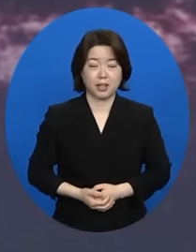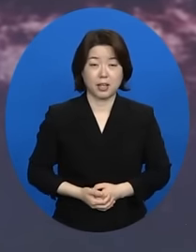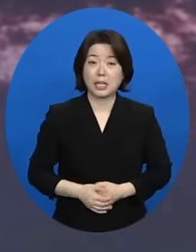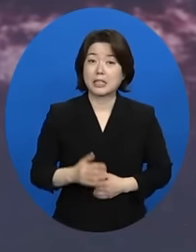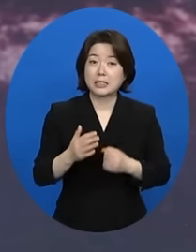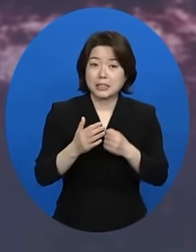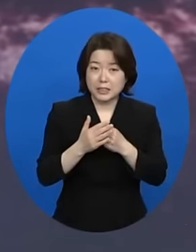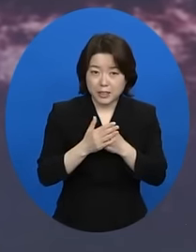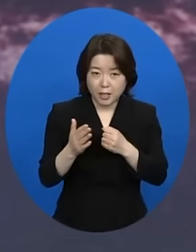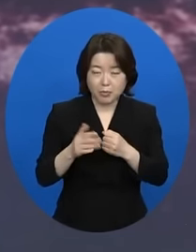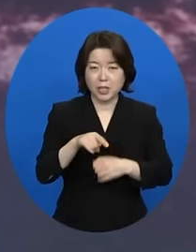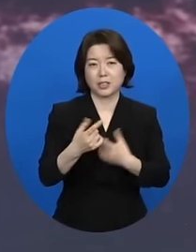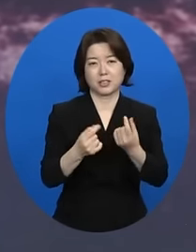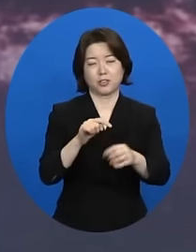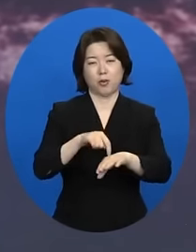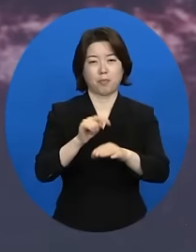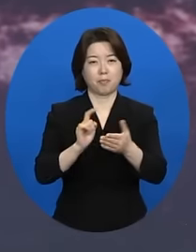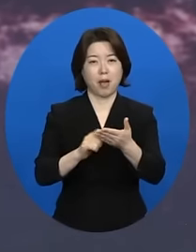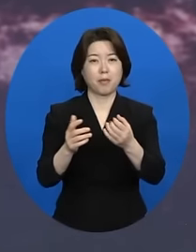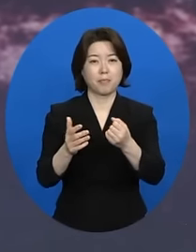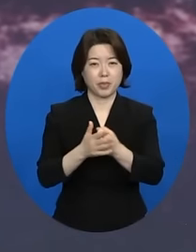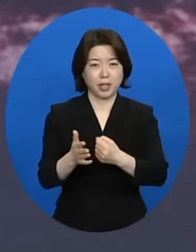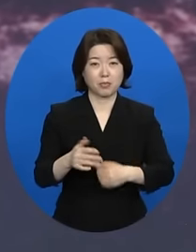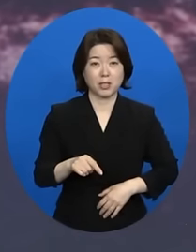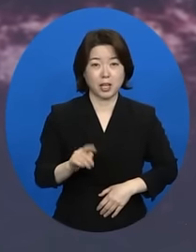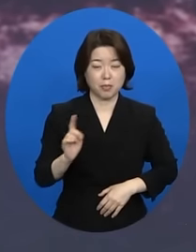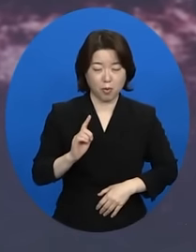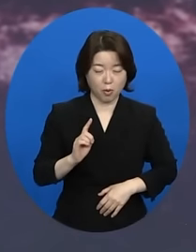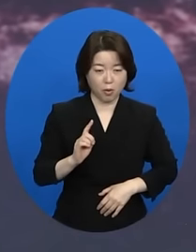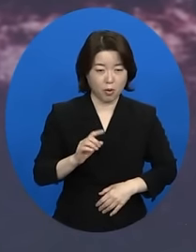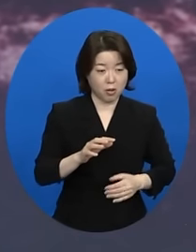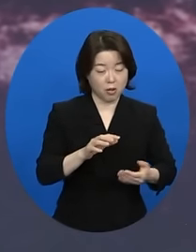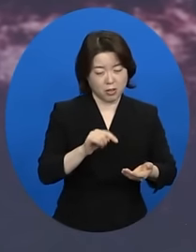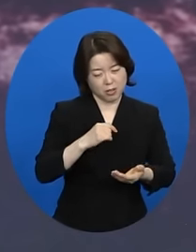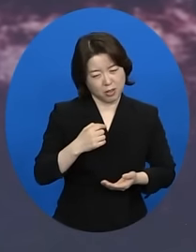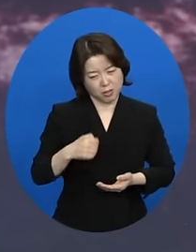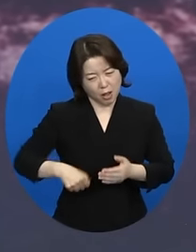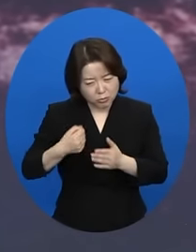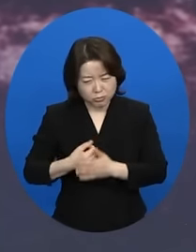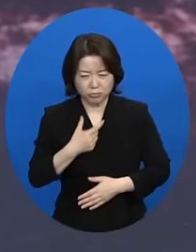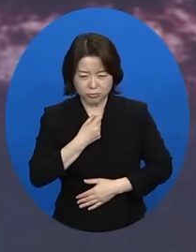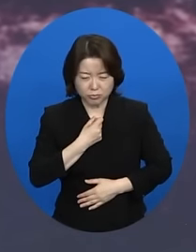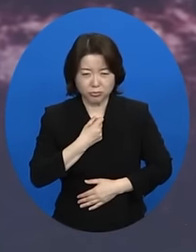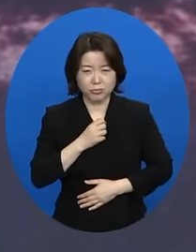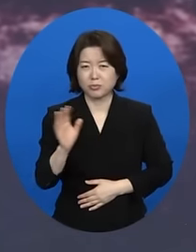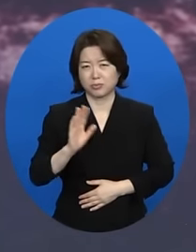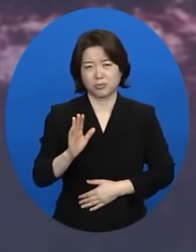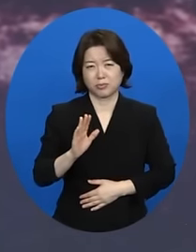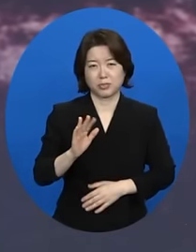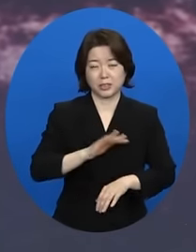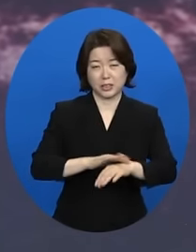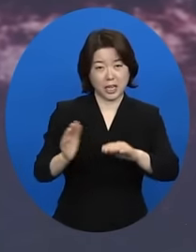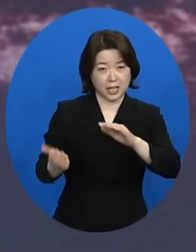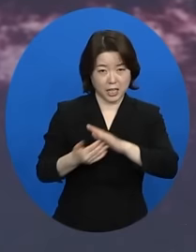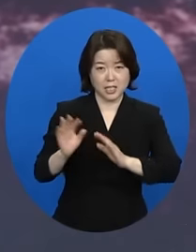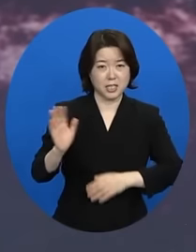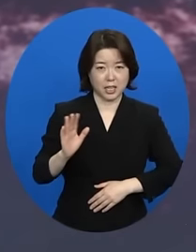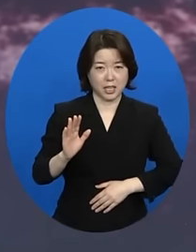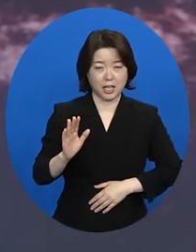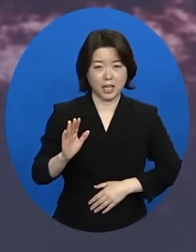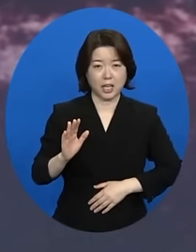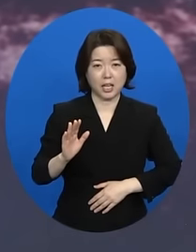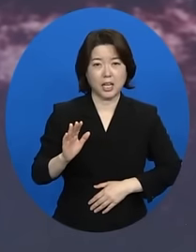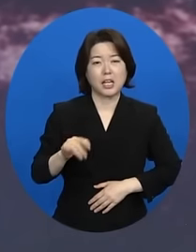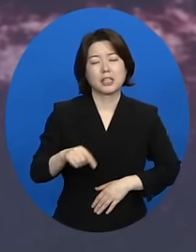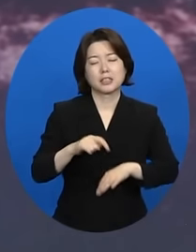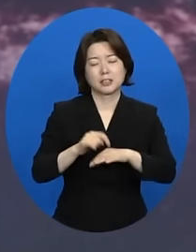그러니까 그런 마음에, 근데 이것이 마음이 먹는다고 됩니까? 그 마음에 드라빔을